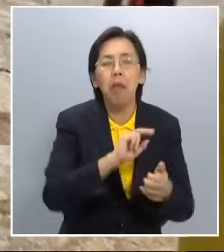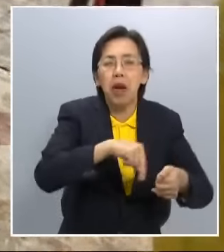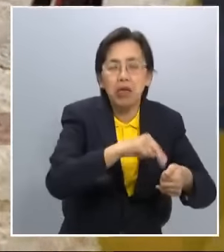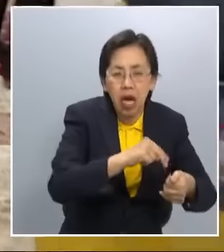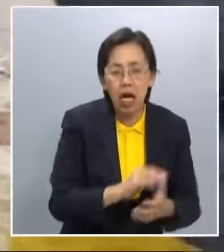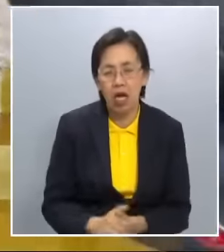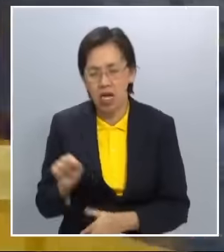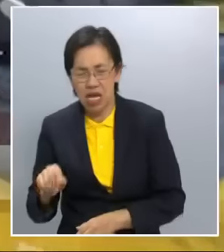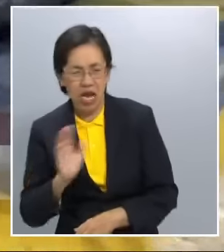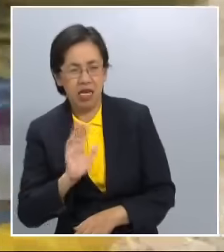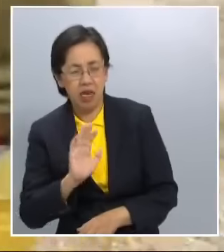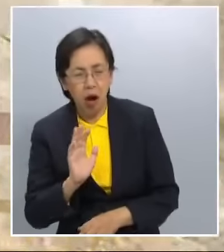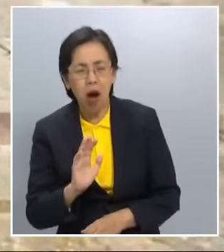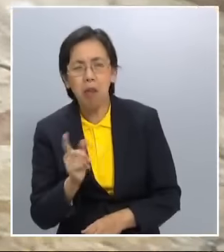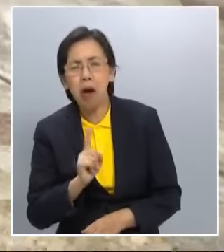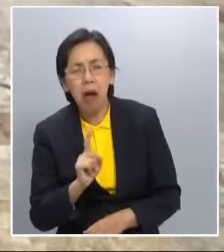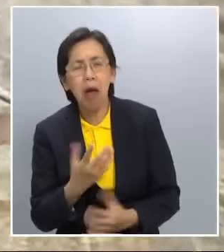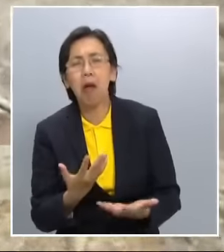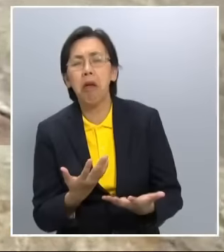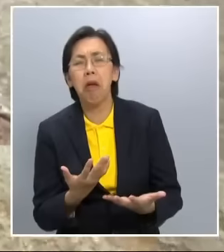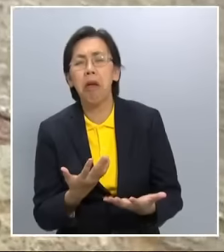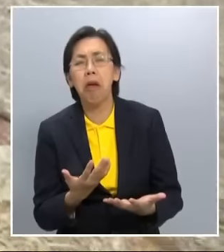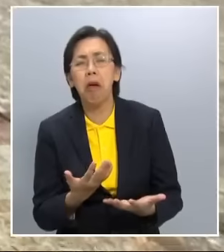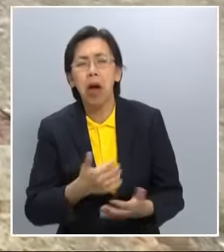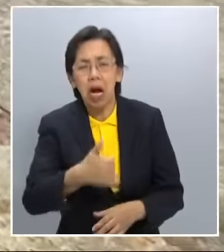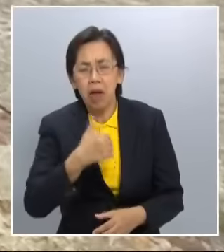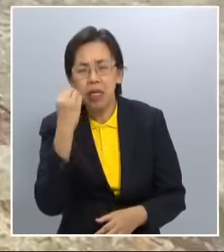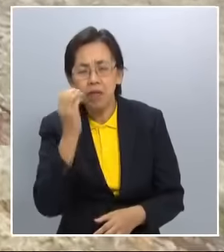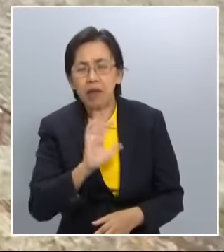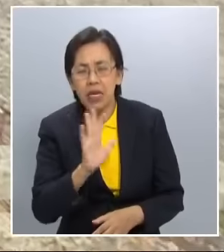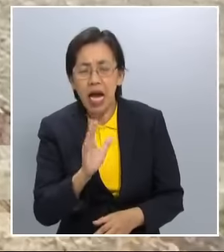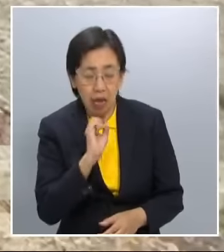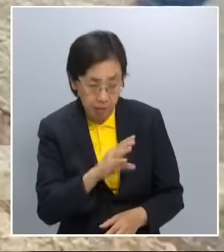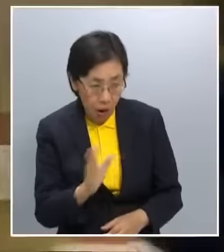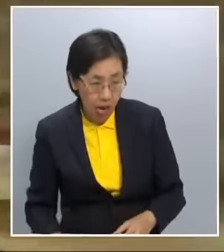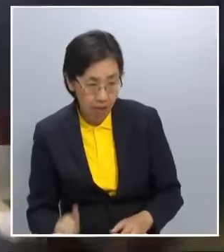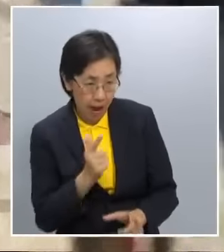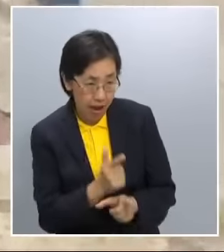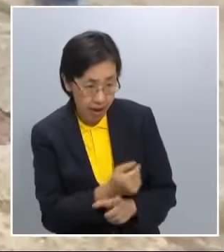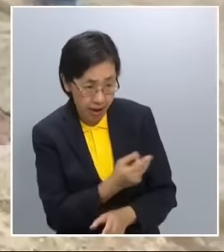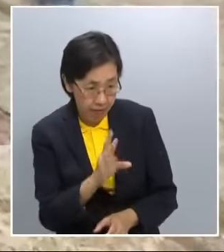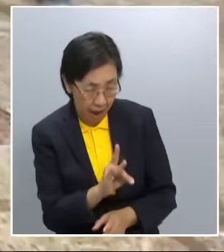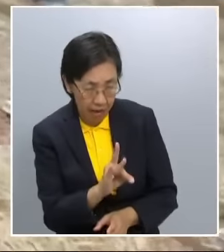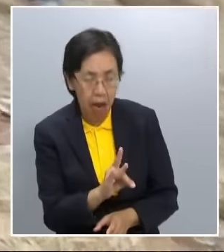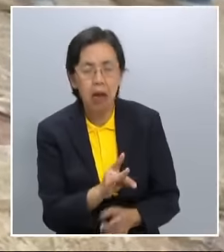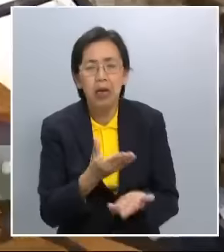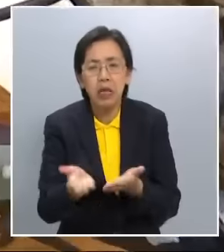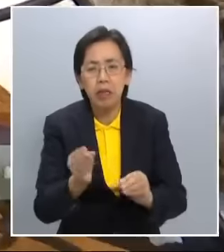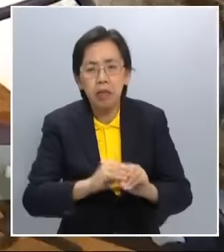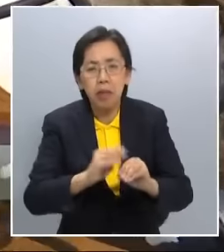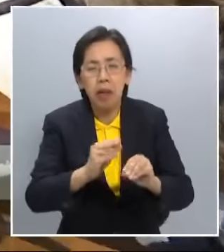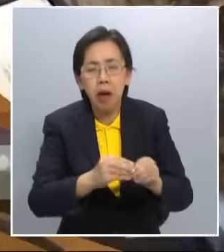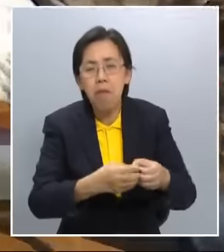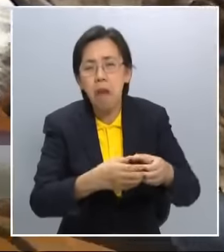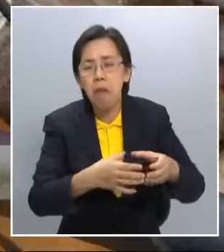ามาบุกรุกบ้านเขาและตกลงตอนท้ายให้เลี้ยง8แต่หลังๆเพิ่มมาอีกท่านผู้ชมฮะ